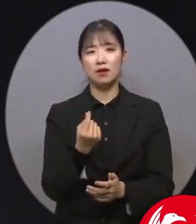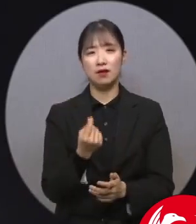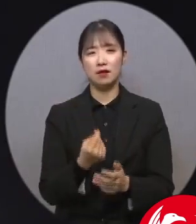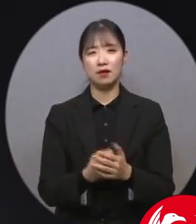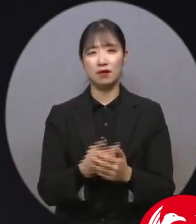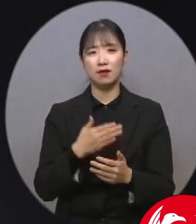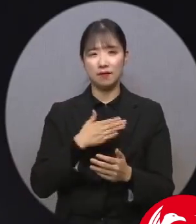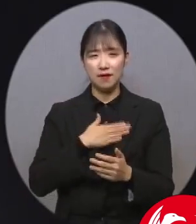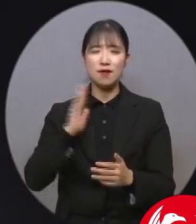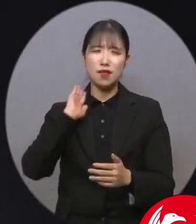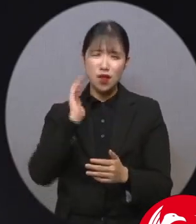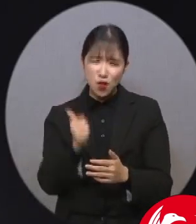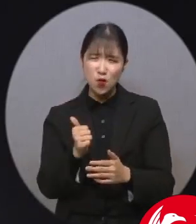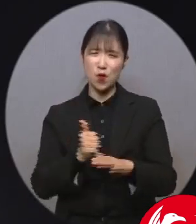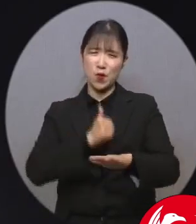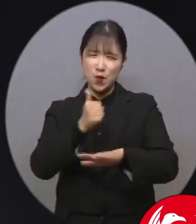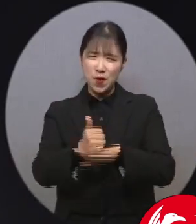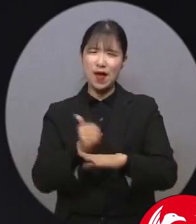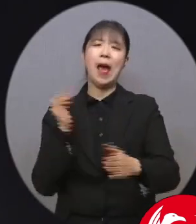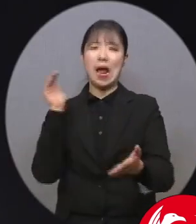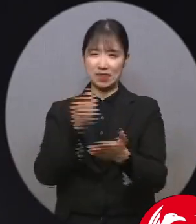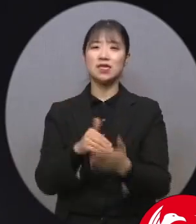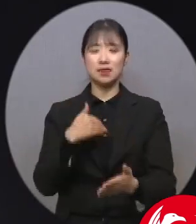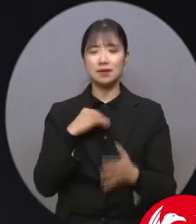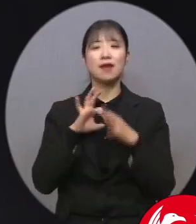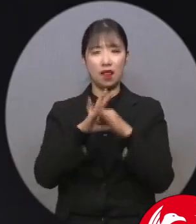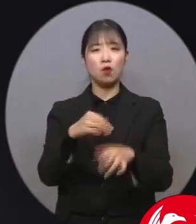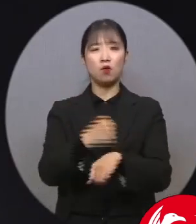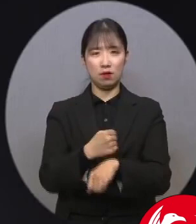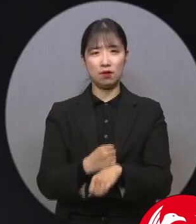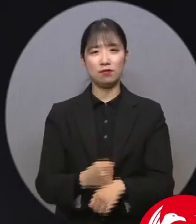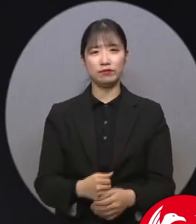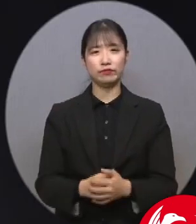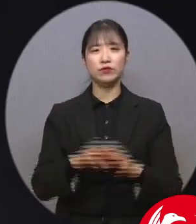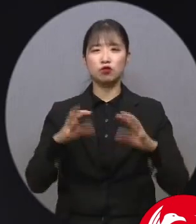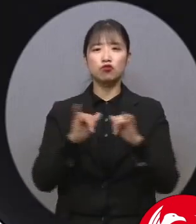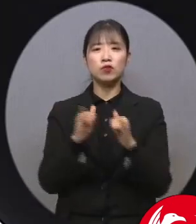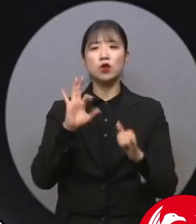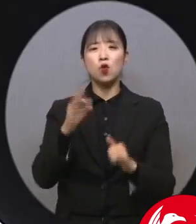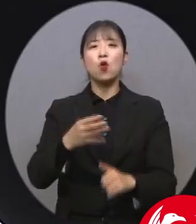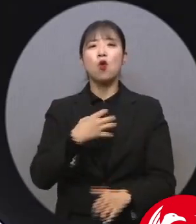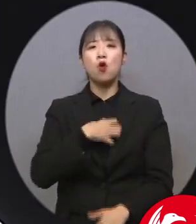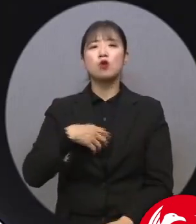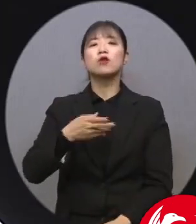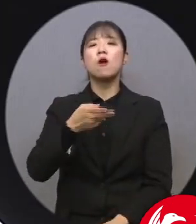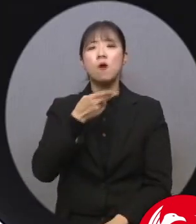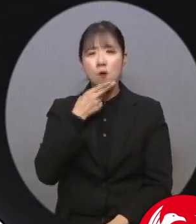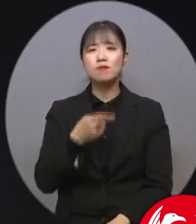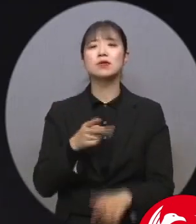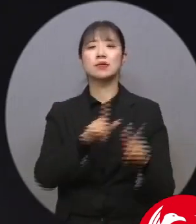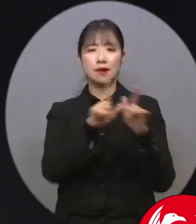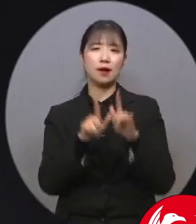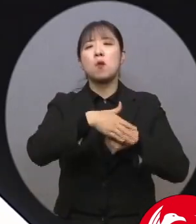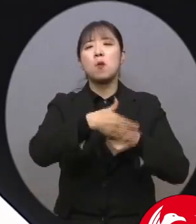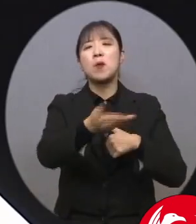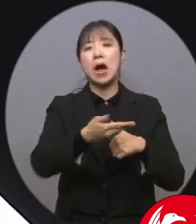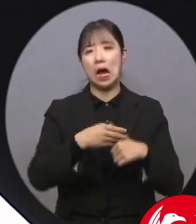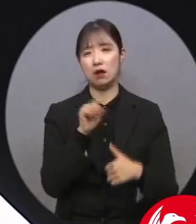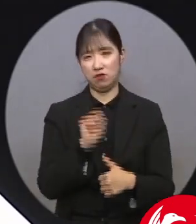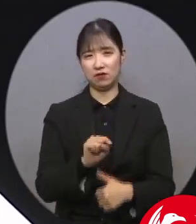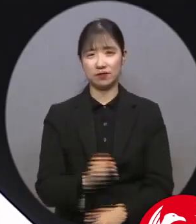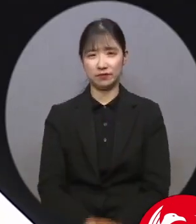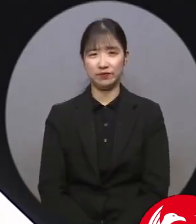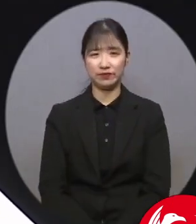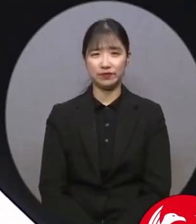제가 대통령 될 때까지 나옵니다. 네. 그래야 우리 국민들이 돈 걱정 안 하고 살 거 아닙니까? 효도 좀 하고 살게 해주세요. 세 번